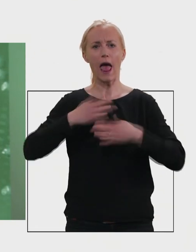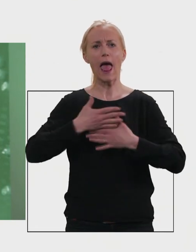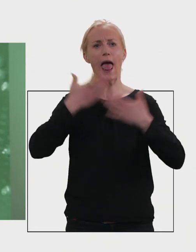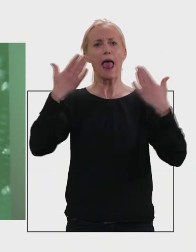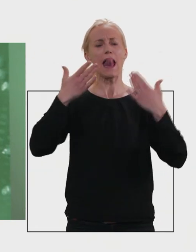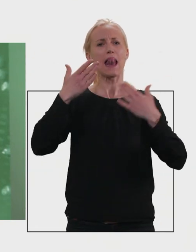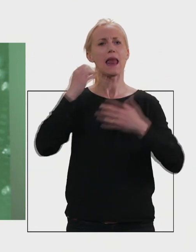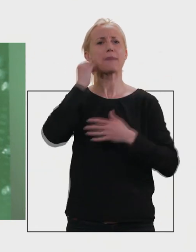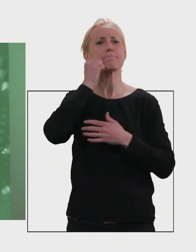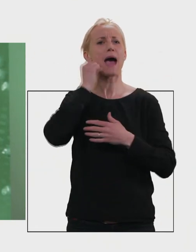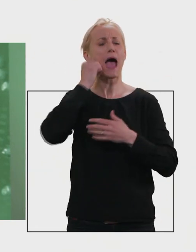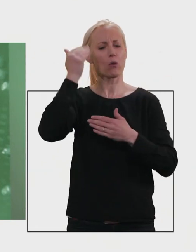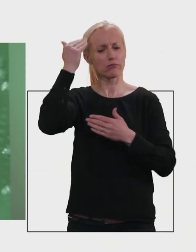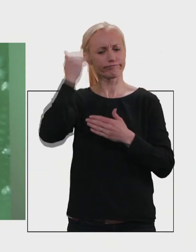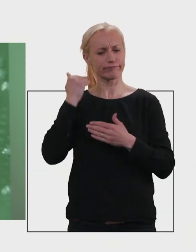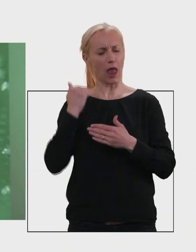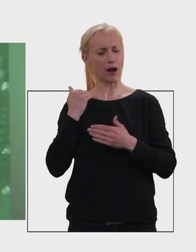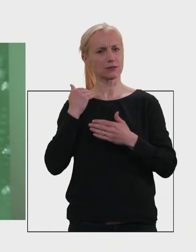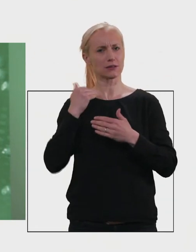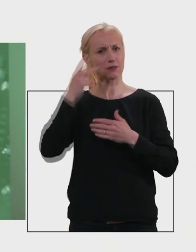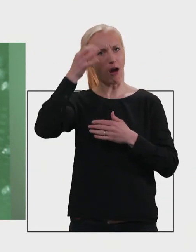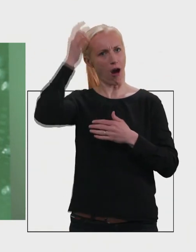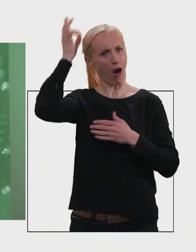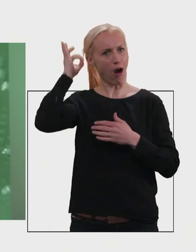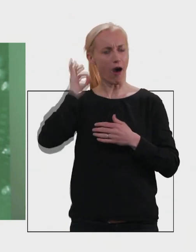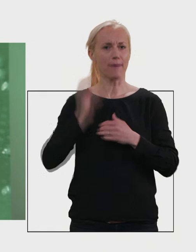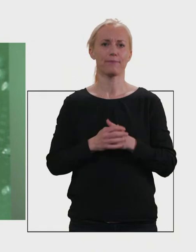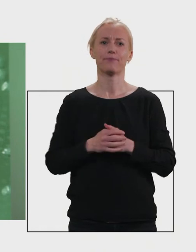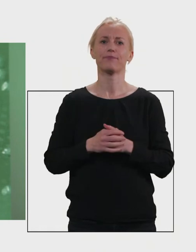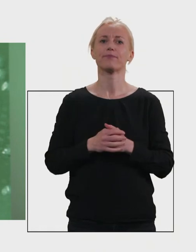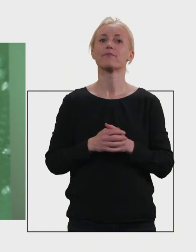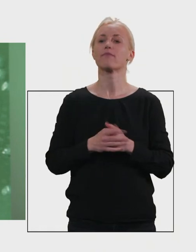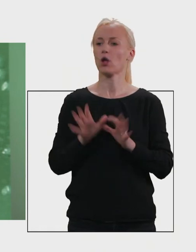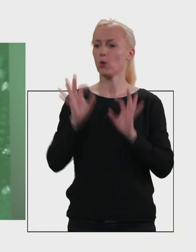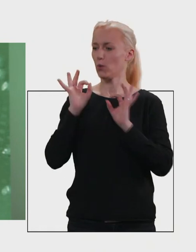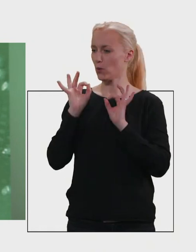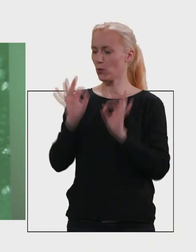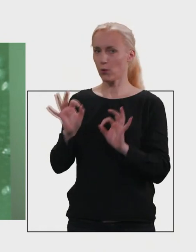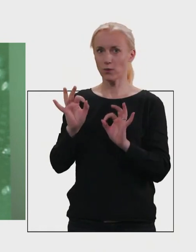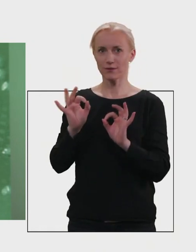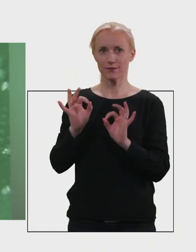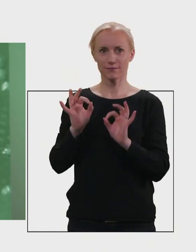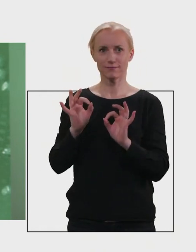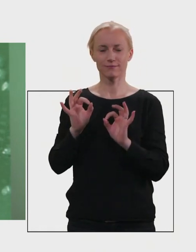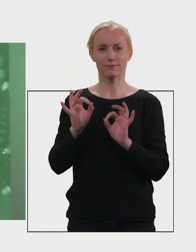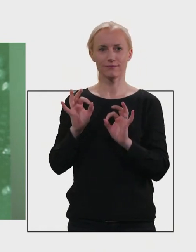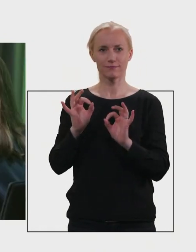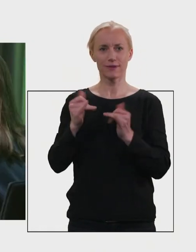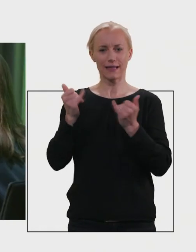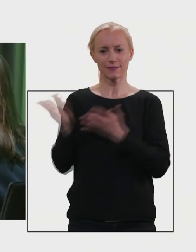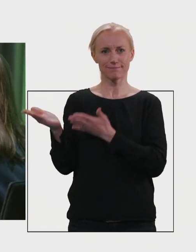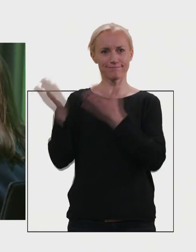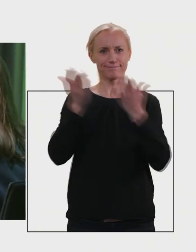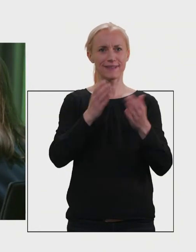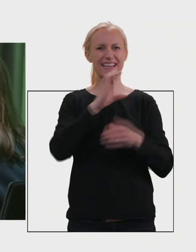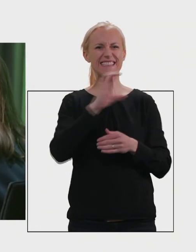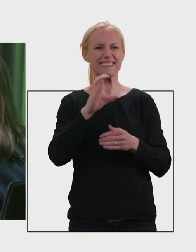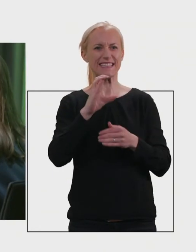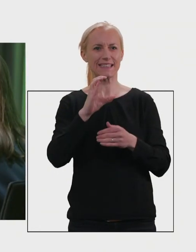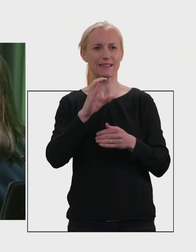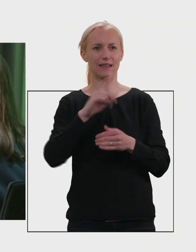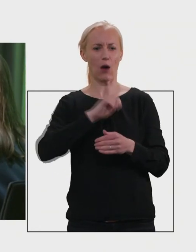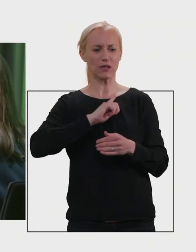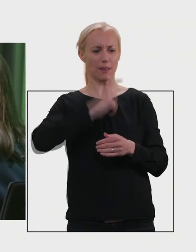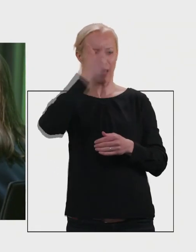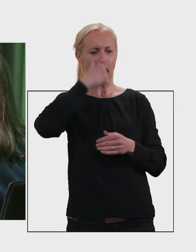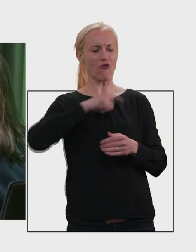Haar. Gut, vielleicht sollte ich das mal weiter fortführen, aber machen wir erstmal mit dir weiter, Christine. Ich werde dann gleich noch ein bisschen